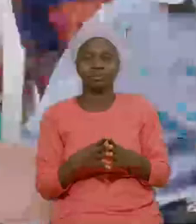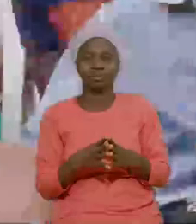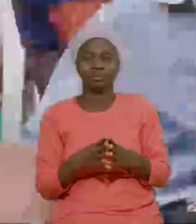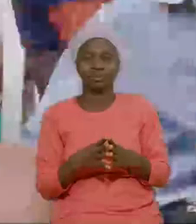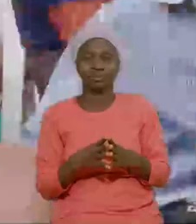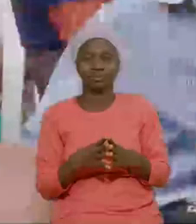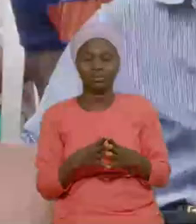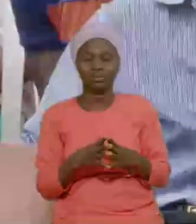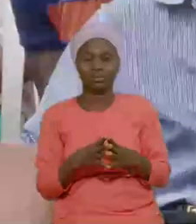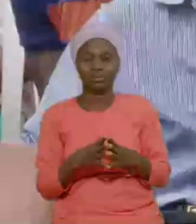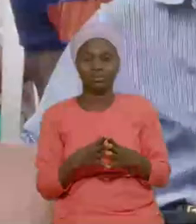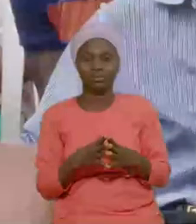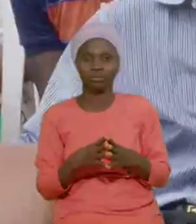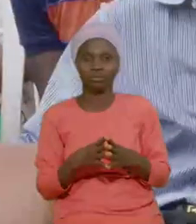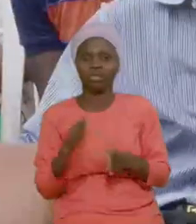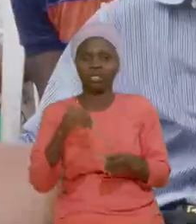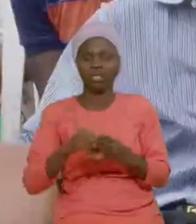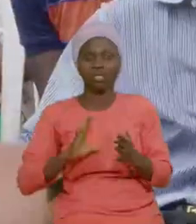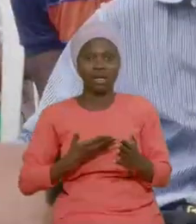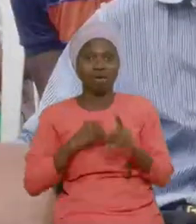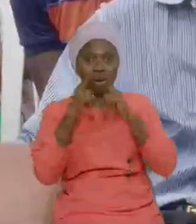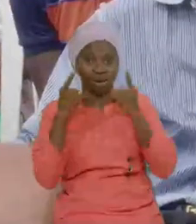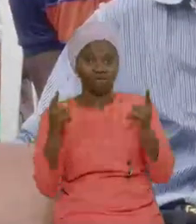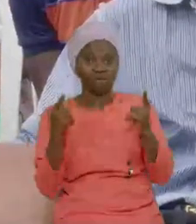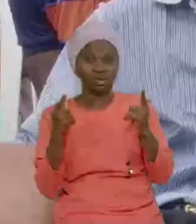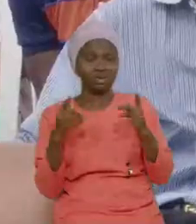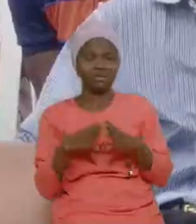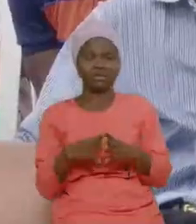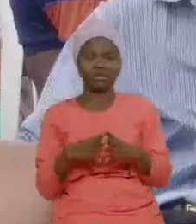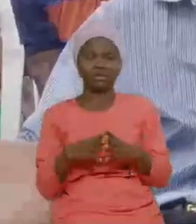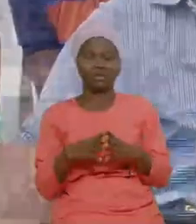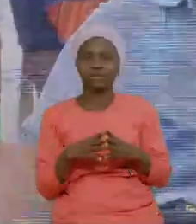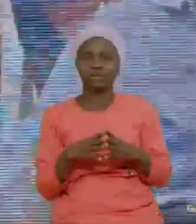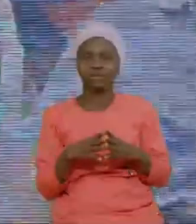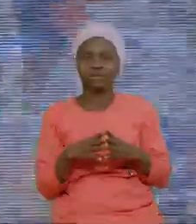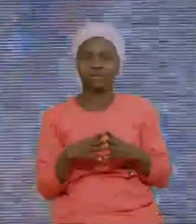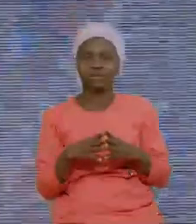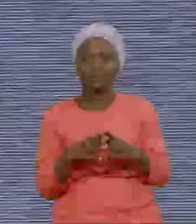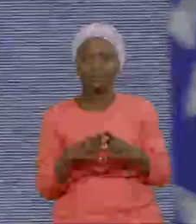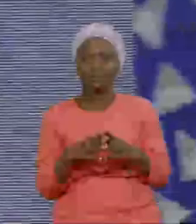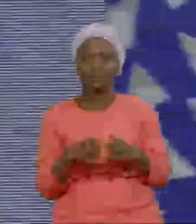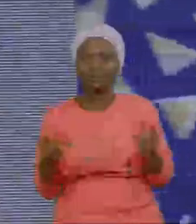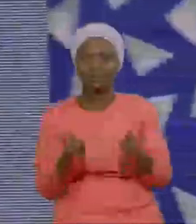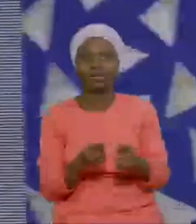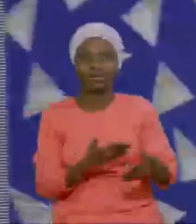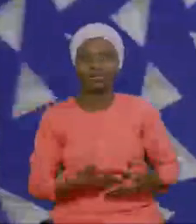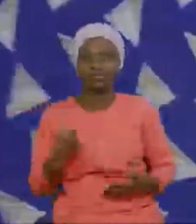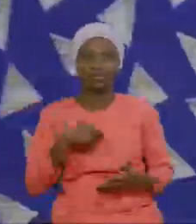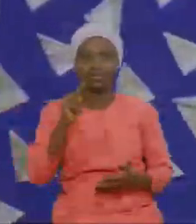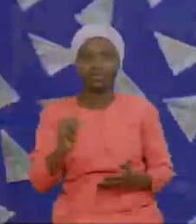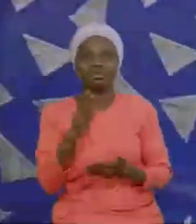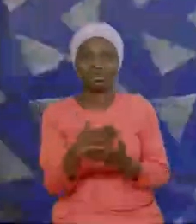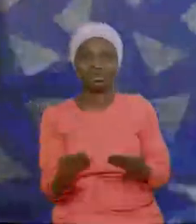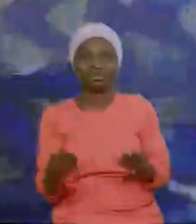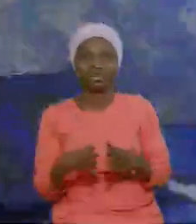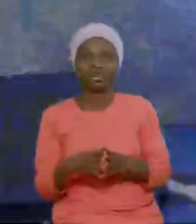vivez pour le changer. In our language. Dans notre langage. As a baby when you needed something. En tant que bébé, quand